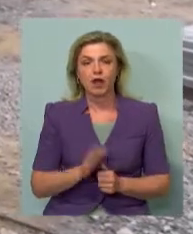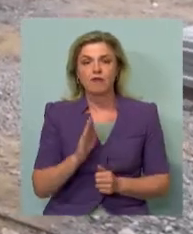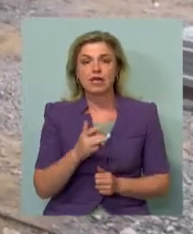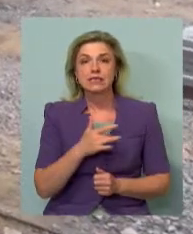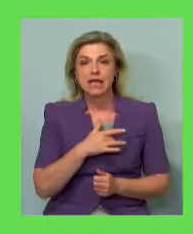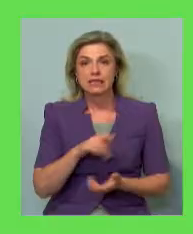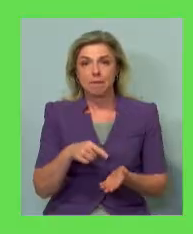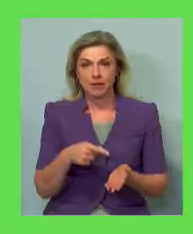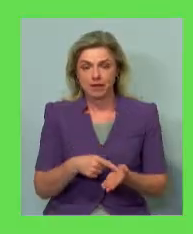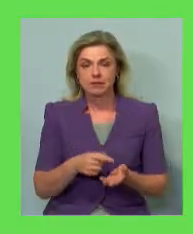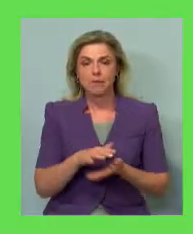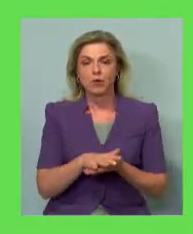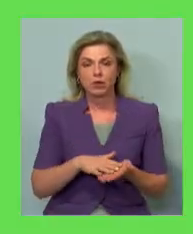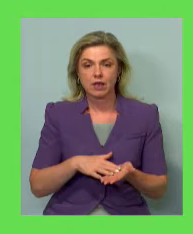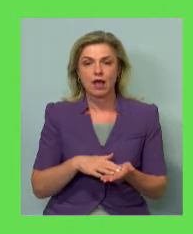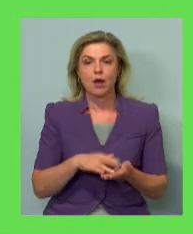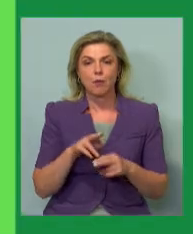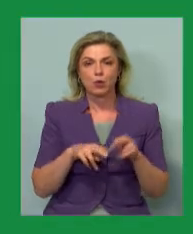будівництво фонтану.